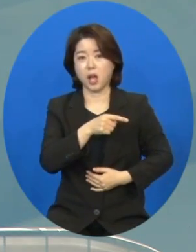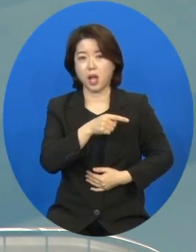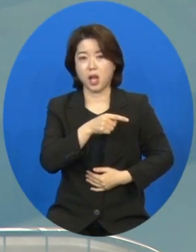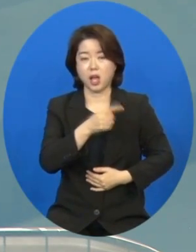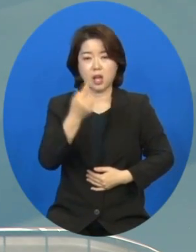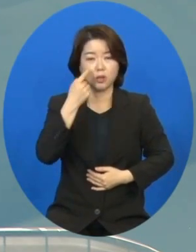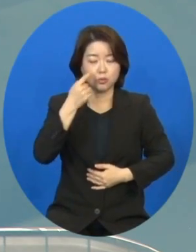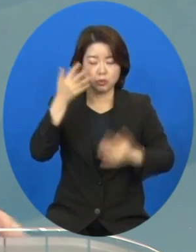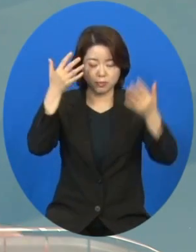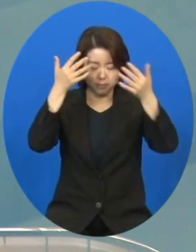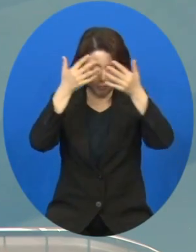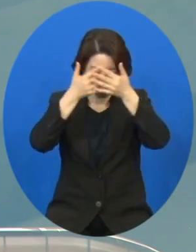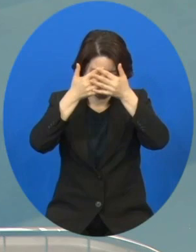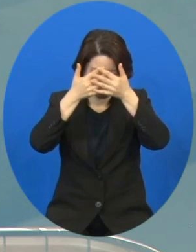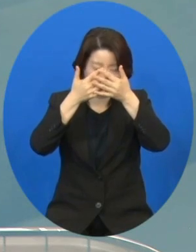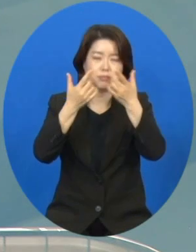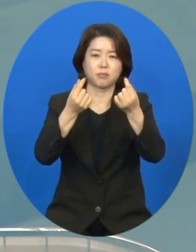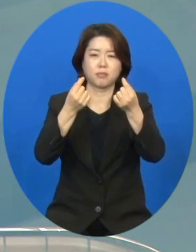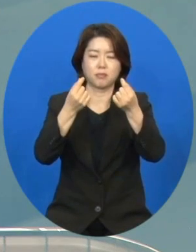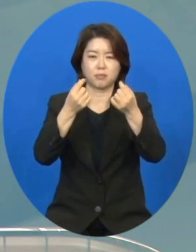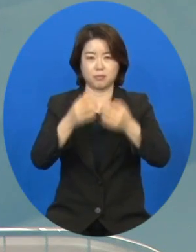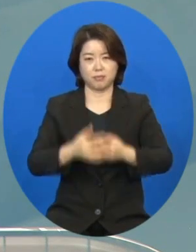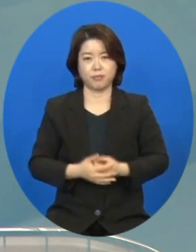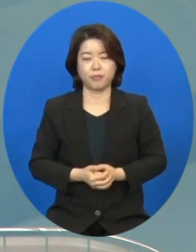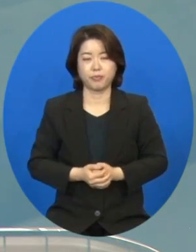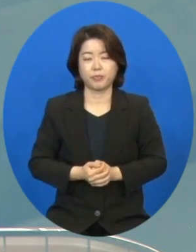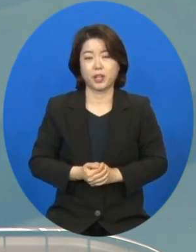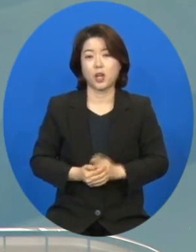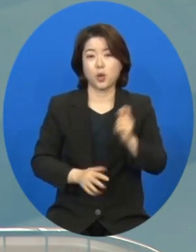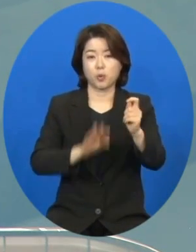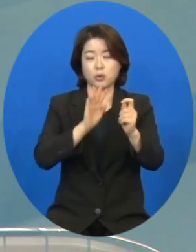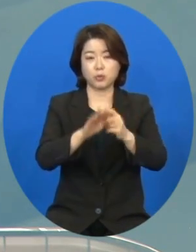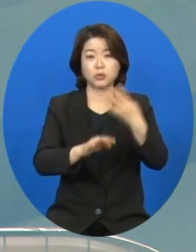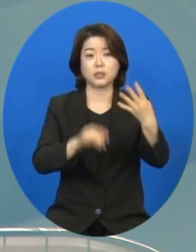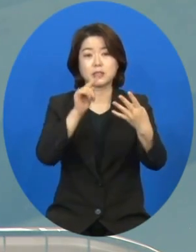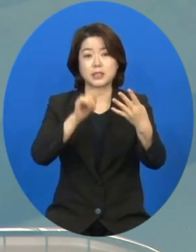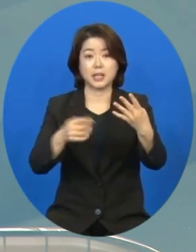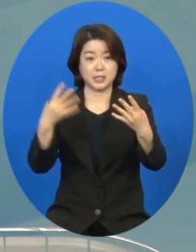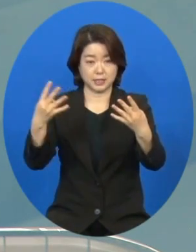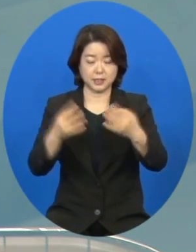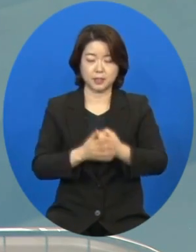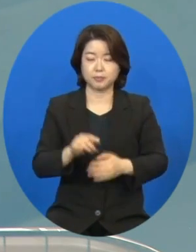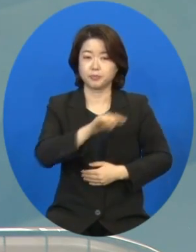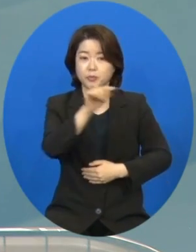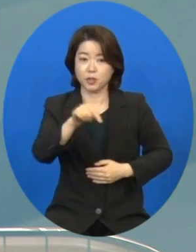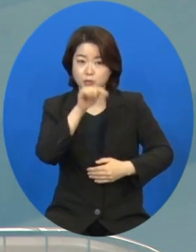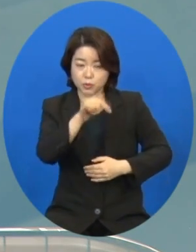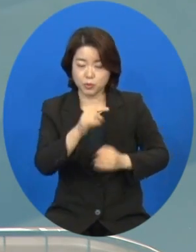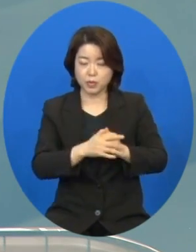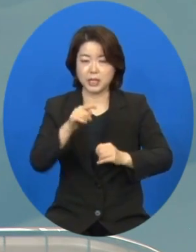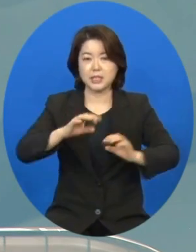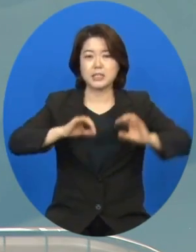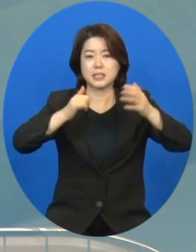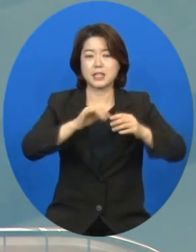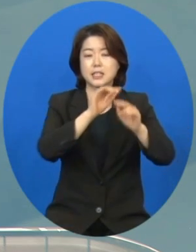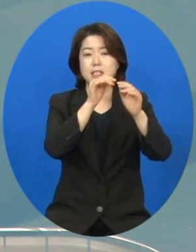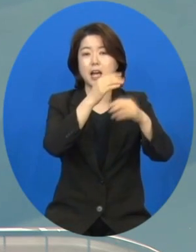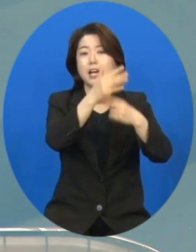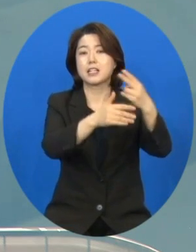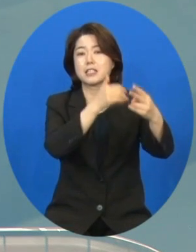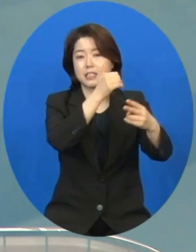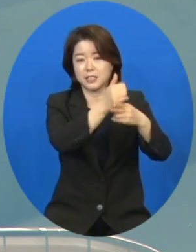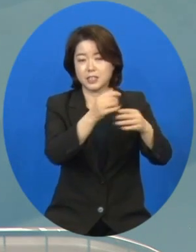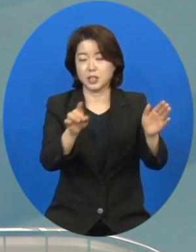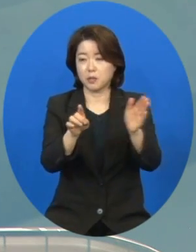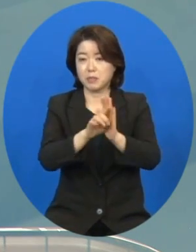거예요. 고린도 후서 4장 4절에 그 중에 이 세상의 신이 믿지